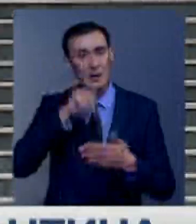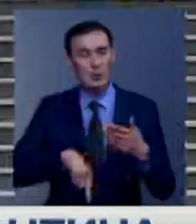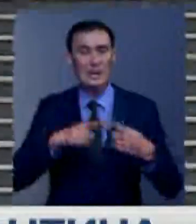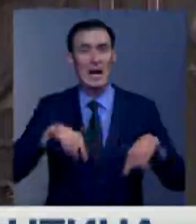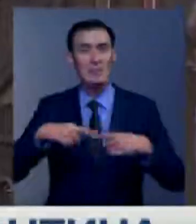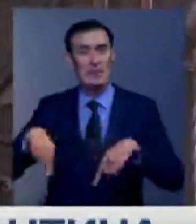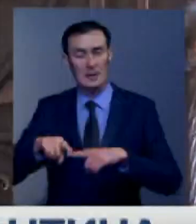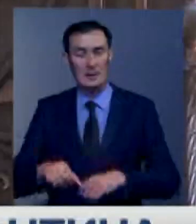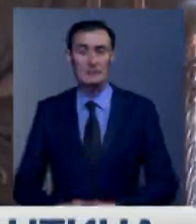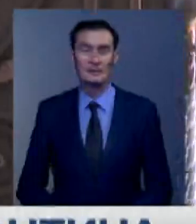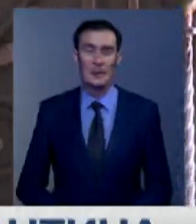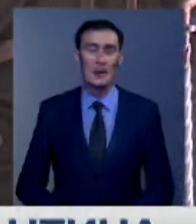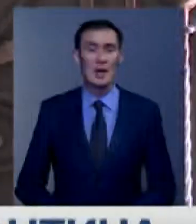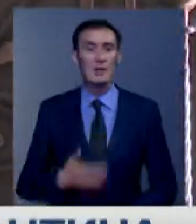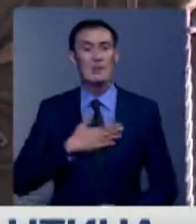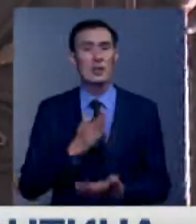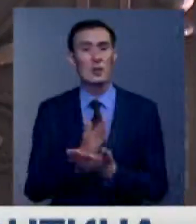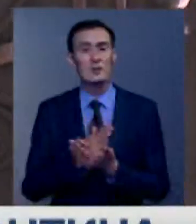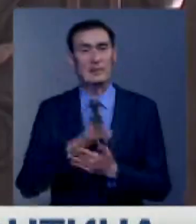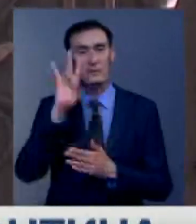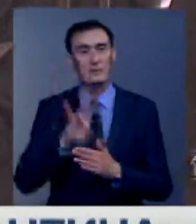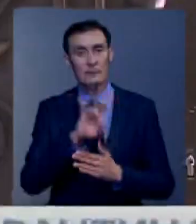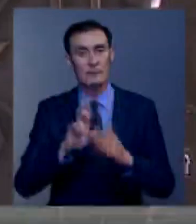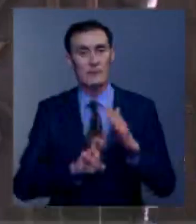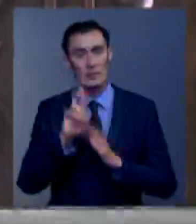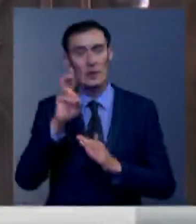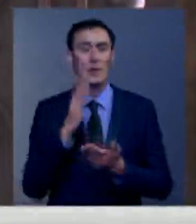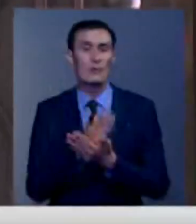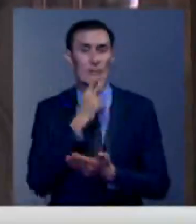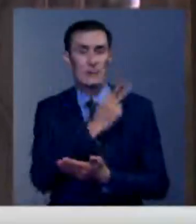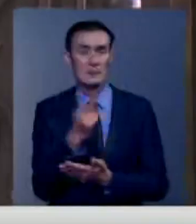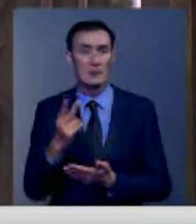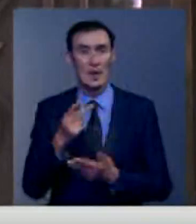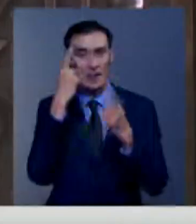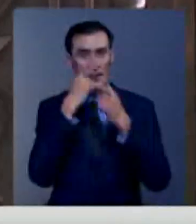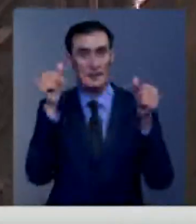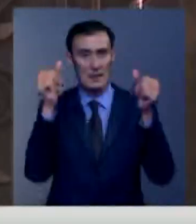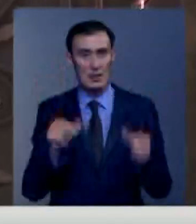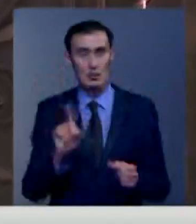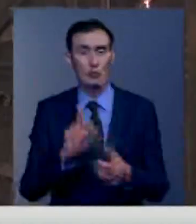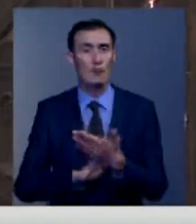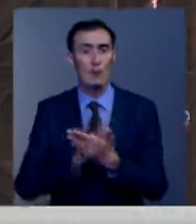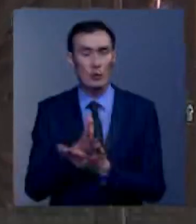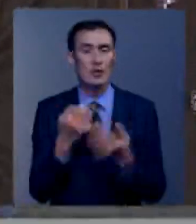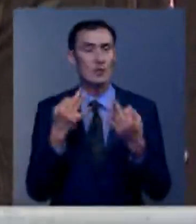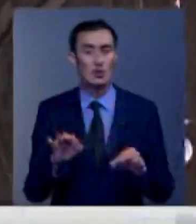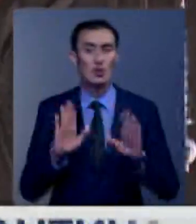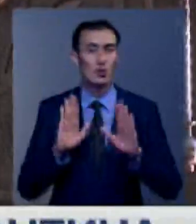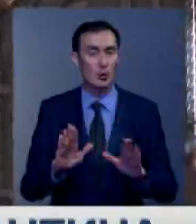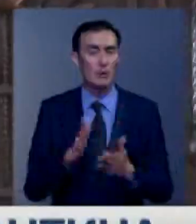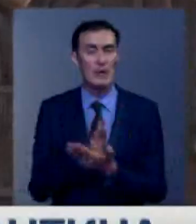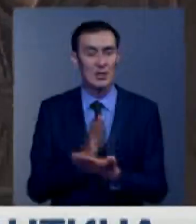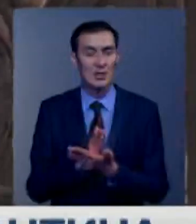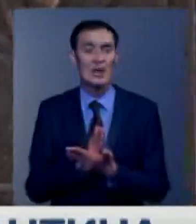объекты. Мы в Успенском кафедральном соборе уже на входе можно видеть со всех сторон объявление о том, что вход сюда разрешен только при